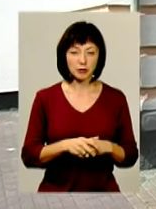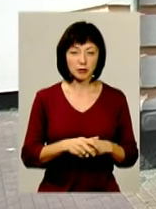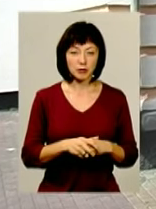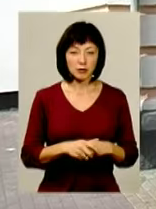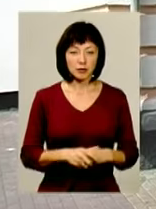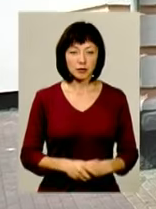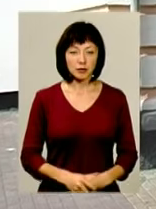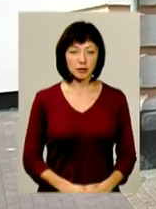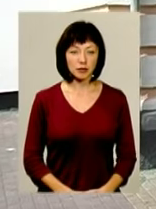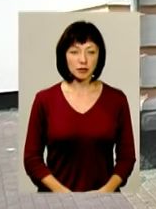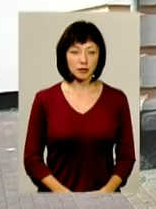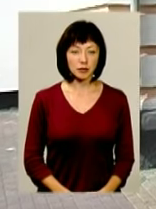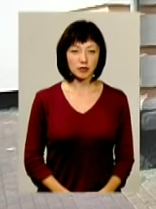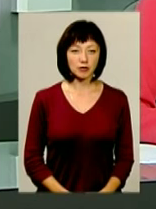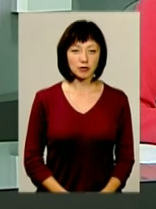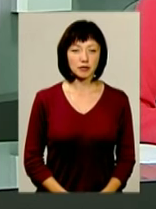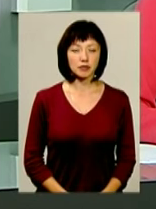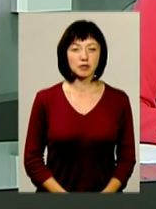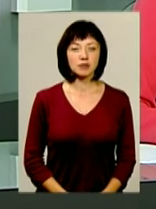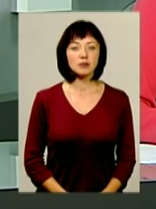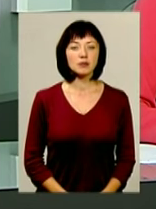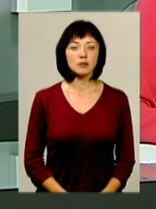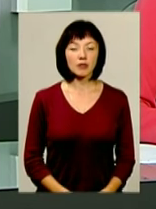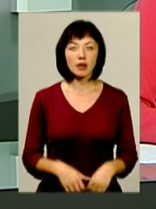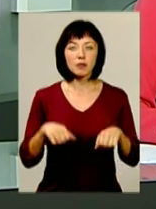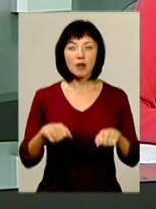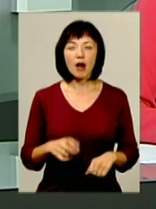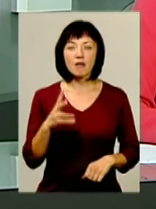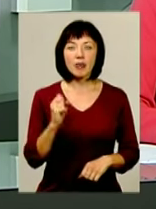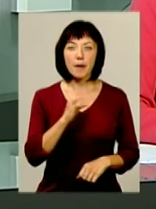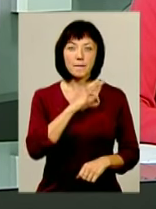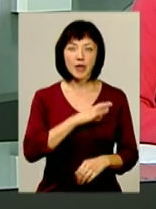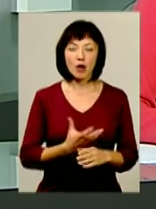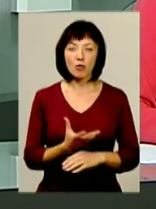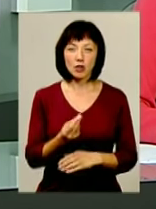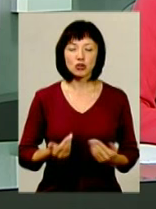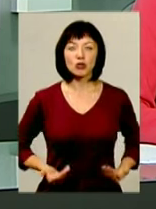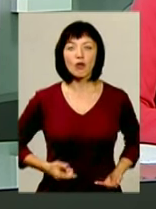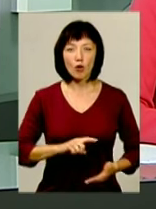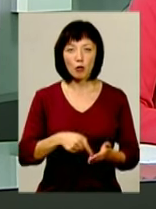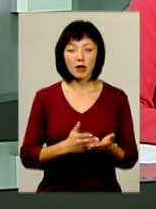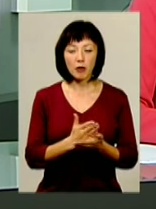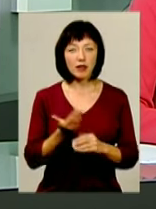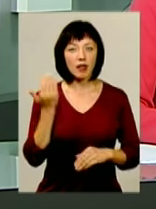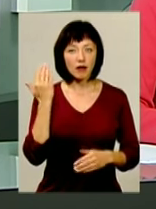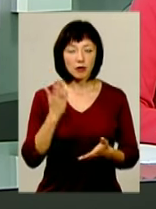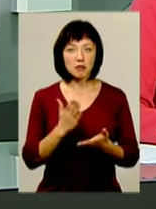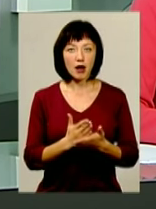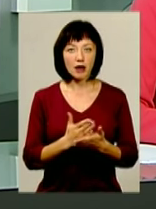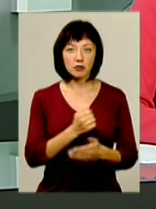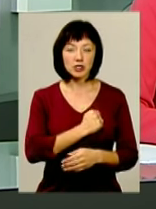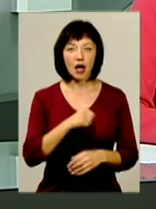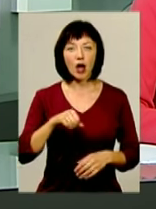для інформаційного випуску. Право на пільги при оплаті житлово-комунальних послуг віднедавна мають також бійці АТО